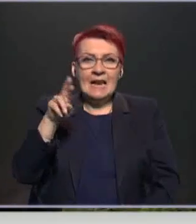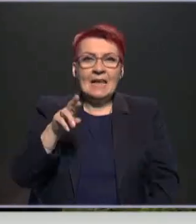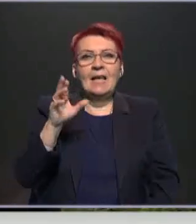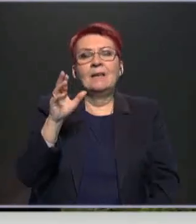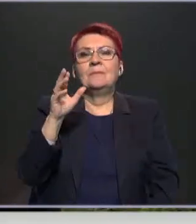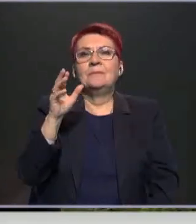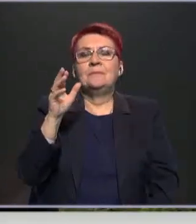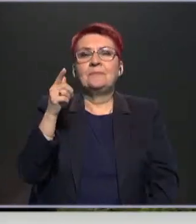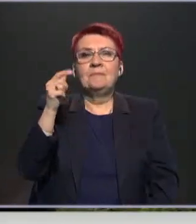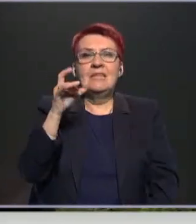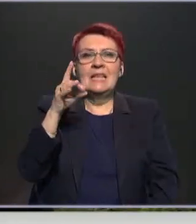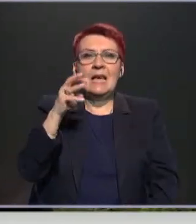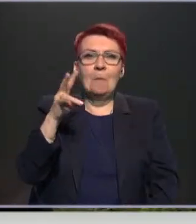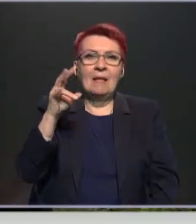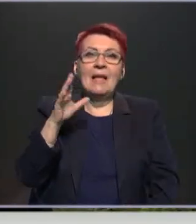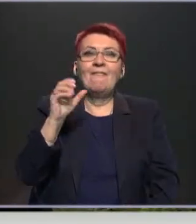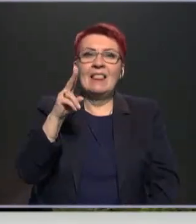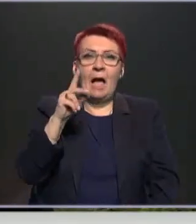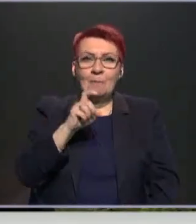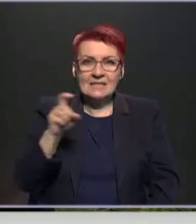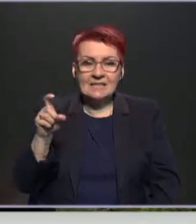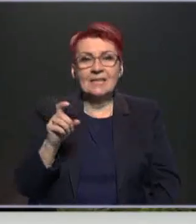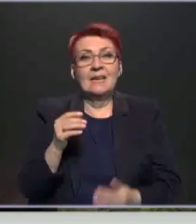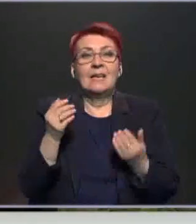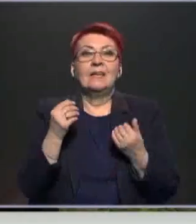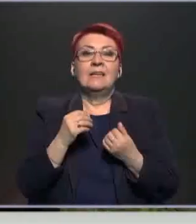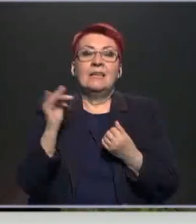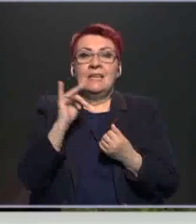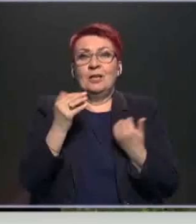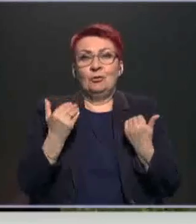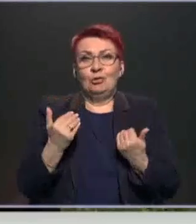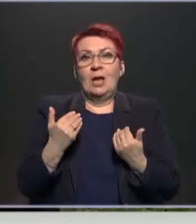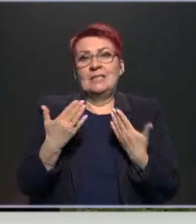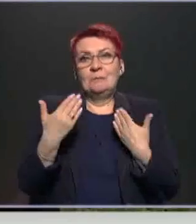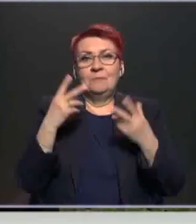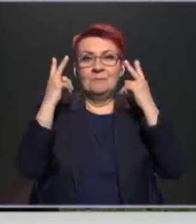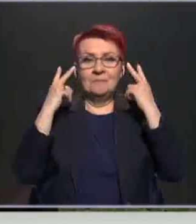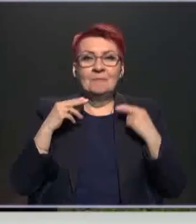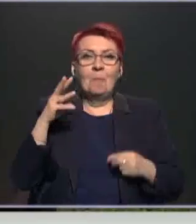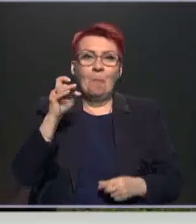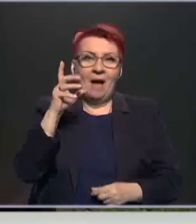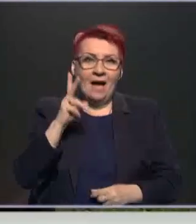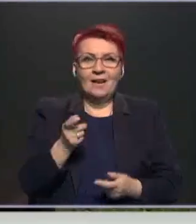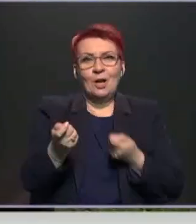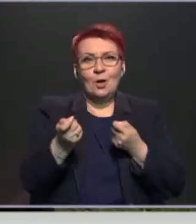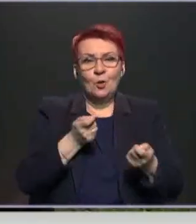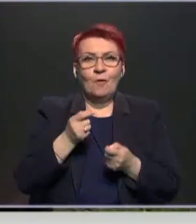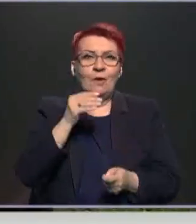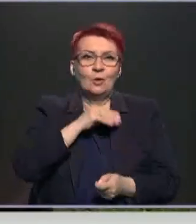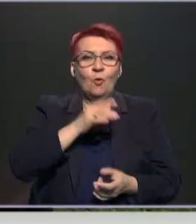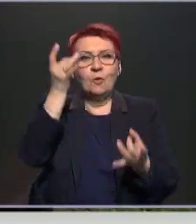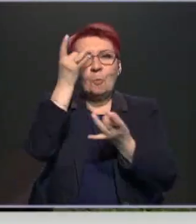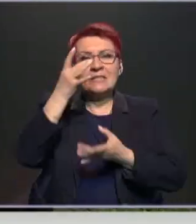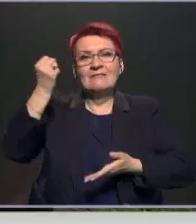Валаамских этот архипелаг. И сейчас мы беседуем с монахом Марком, руководителем